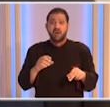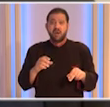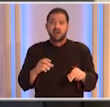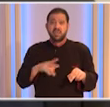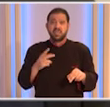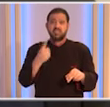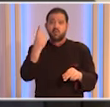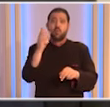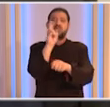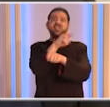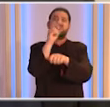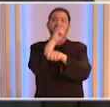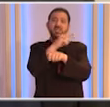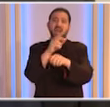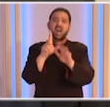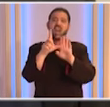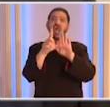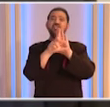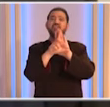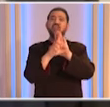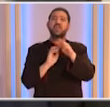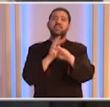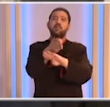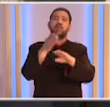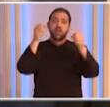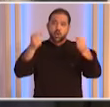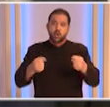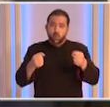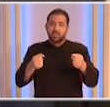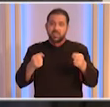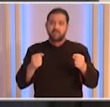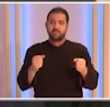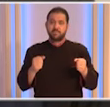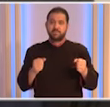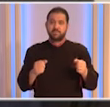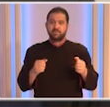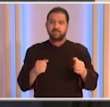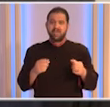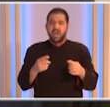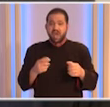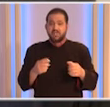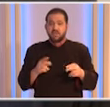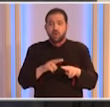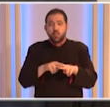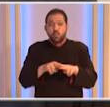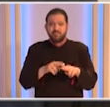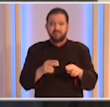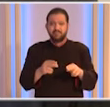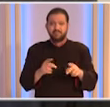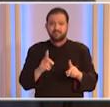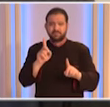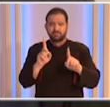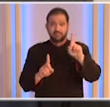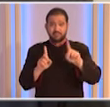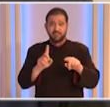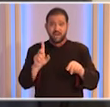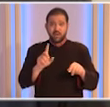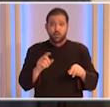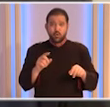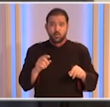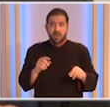nunt. Dacă faci ce vrei. Va să zic că ajungi până într-atâta, cum spunea alții, zice, dom'le, dacă nu mai ții cont